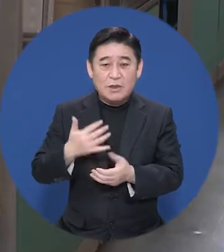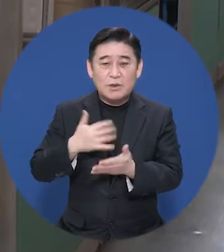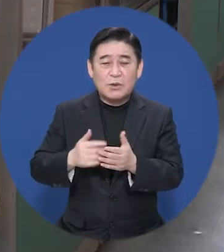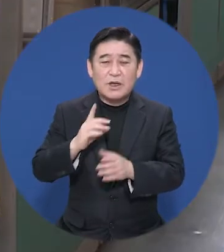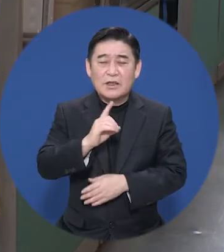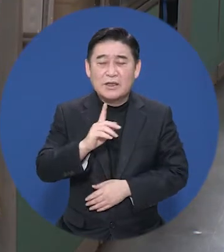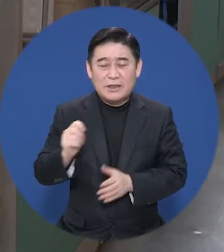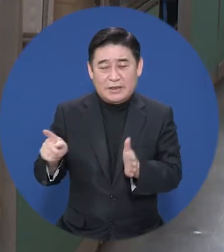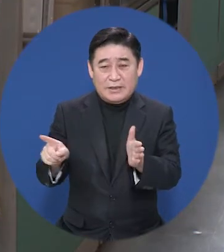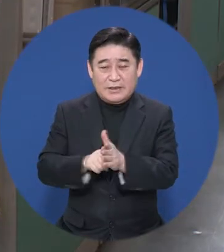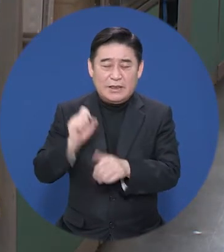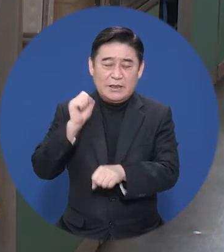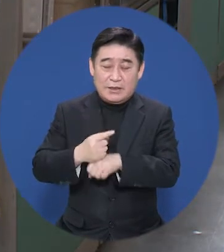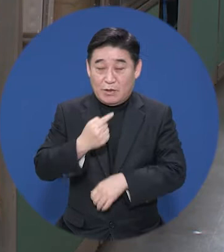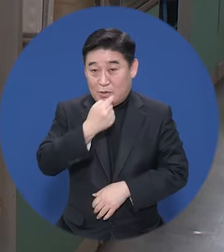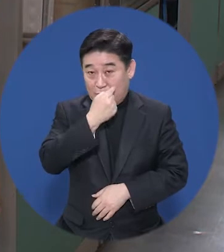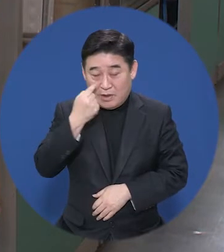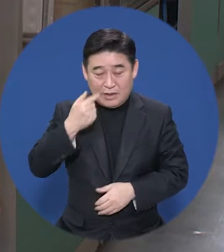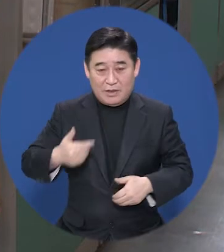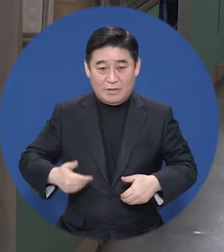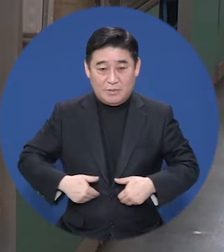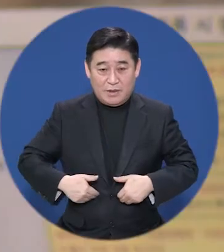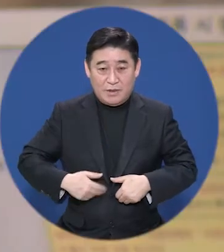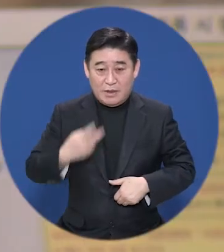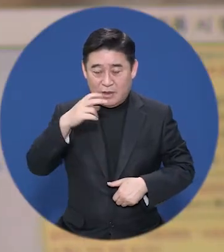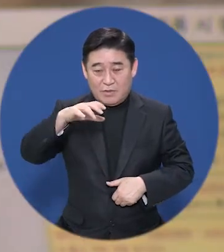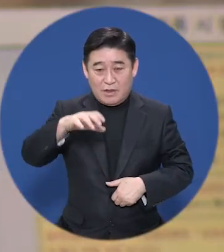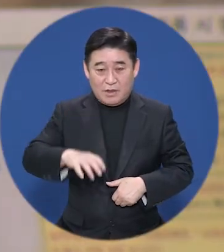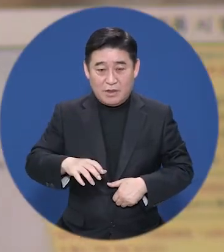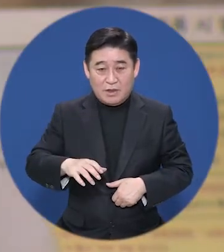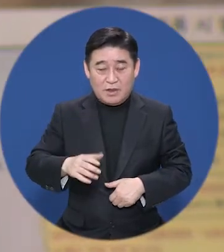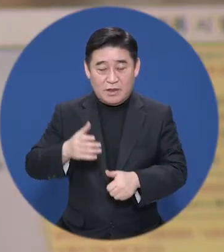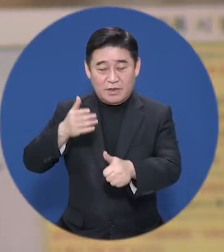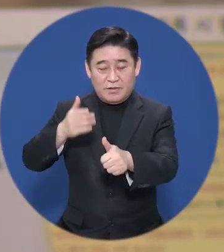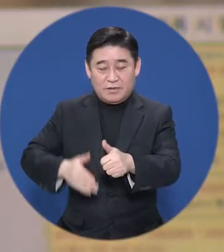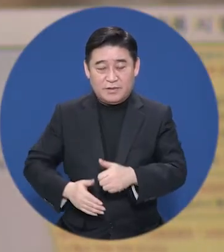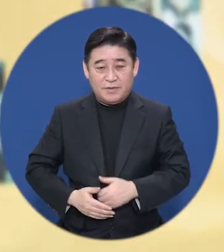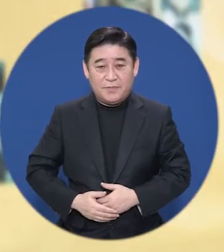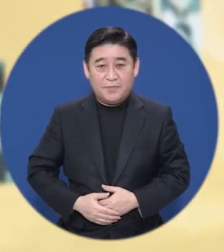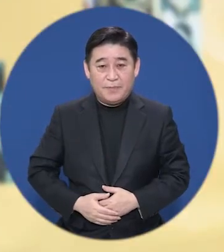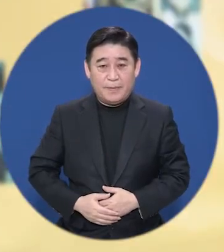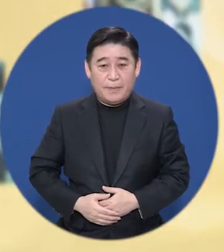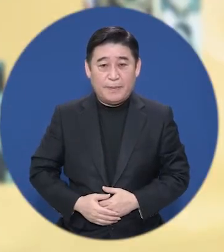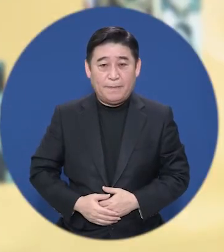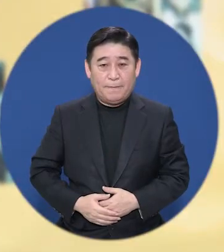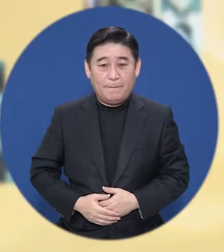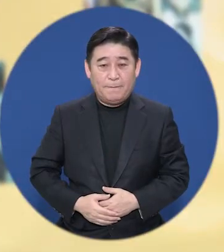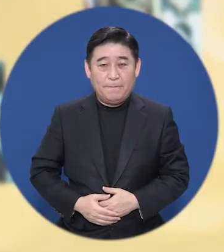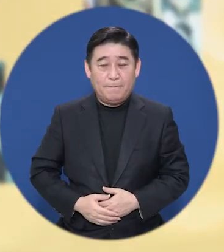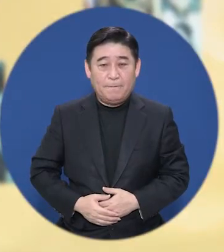데이터 신뢰성 확인이 필요하다며 감사위원회에 감사를 의뢰하기로 했습니다.